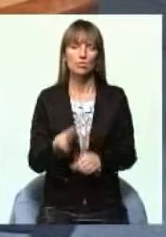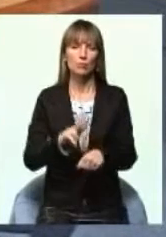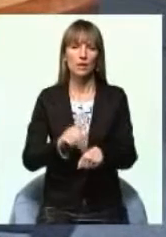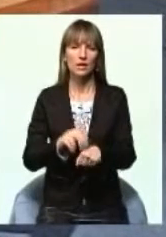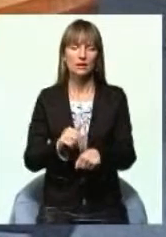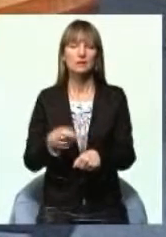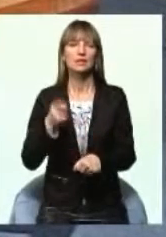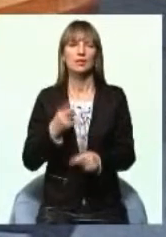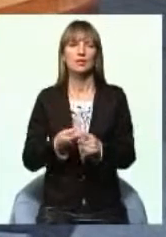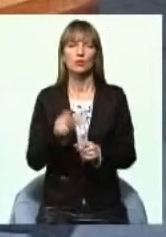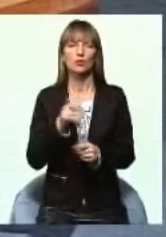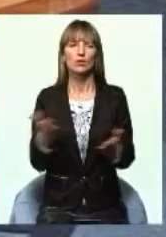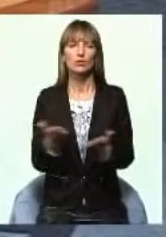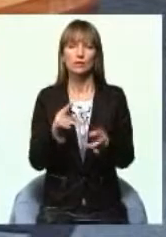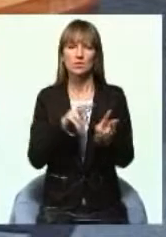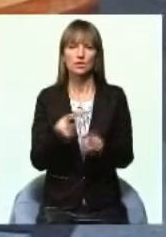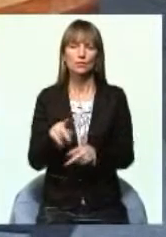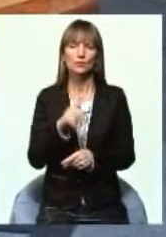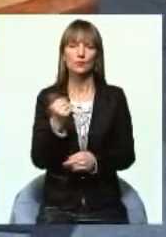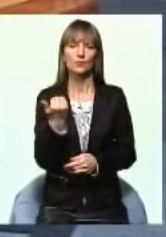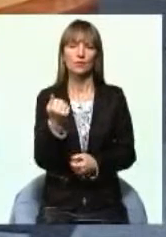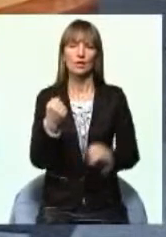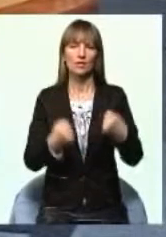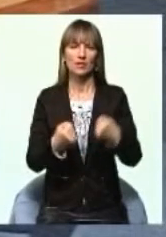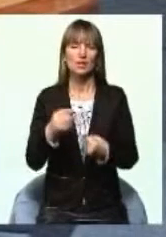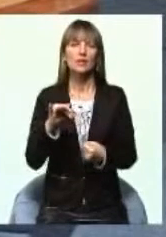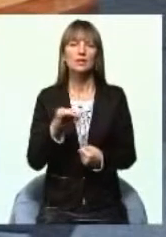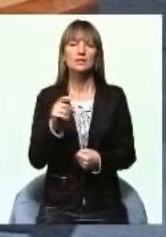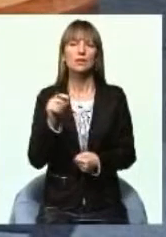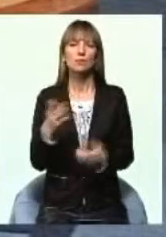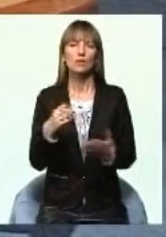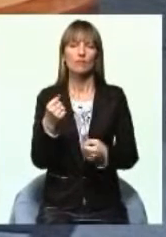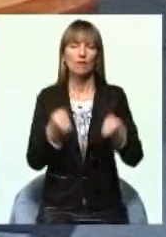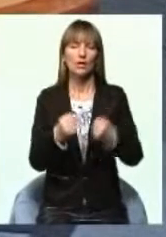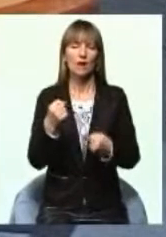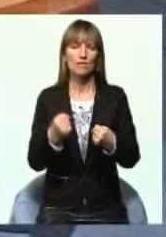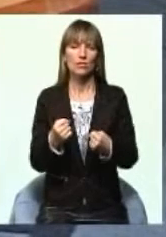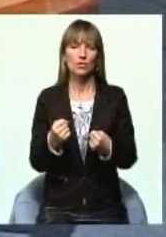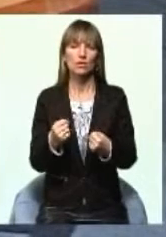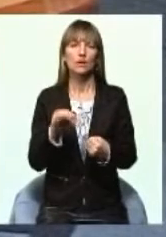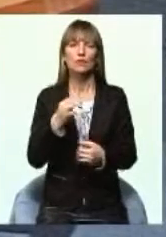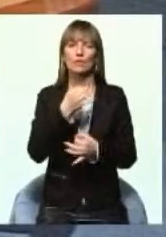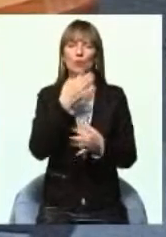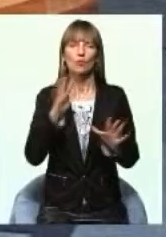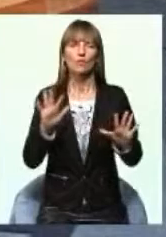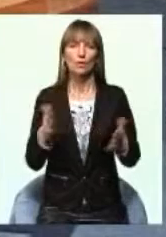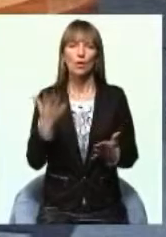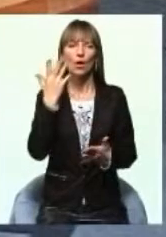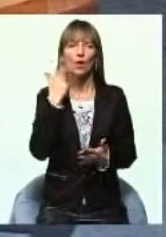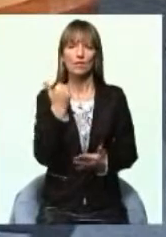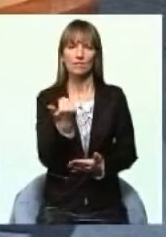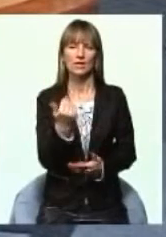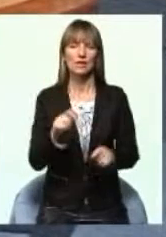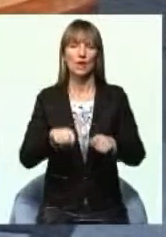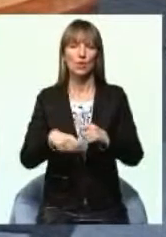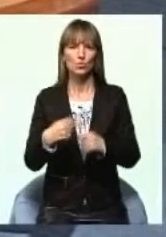називати. Дійсно, це люди, котрі слідкують за вашими автівками та й за тим, як ви водите взагалі авто. І в будь-якому випадку, коли ви щось